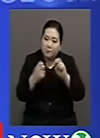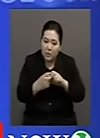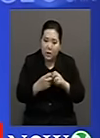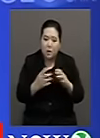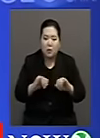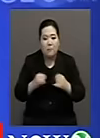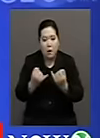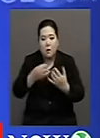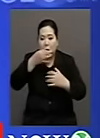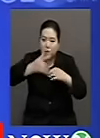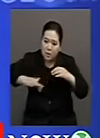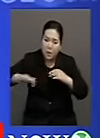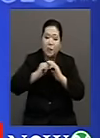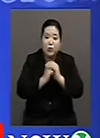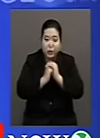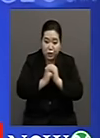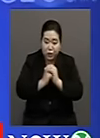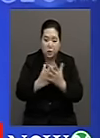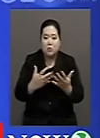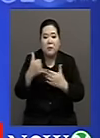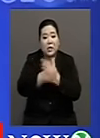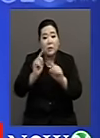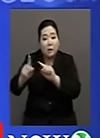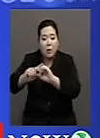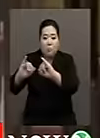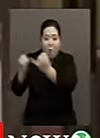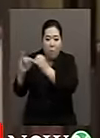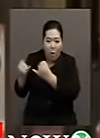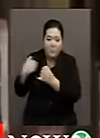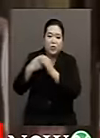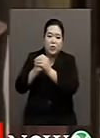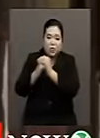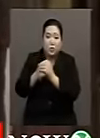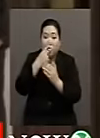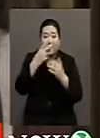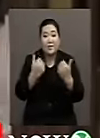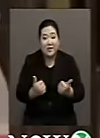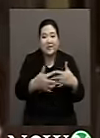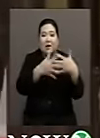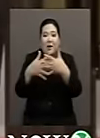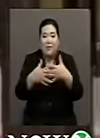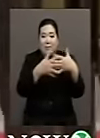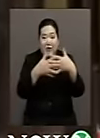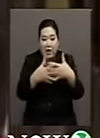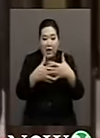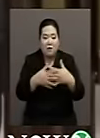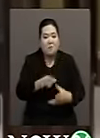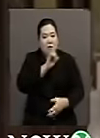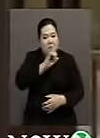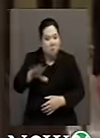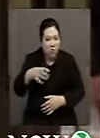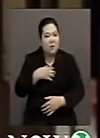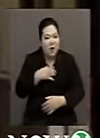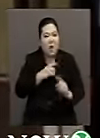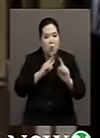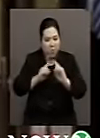พิพาทในทะเลจีนใต้ระหว่างจีนกับชาติเพื่อนบ้านที่ล่าสุดหลังค้าหลังๆมาก็จะเห็นว่าผู้นำของสหรัฐเริ่มส่งสัญญาณว่าอยากจะหา